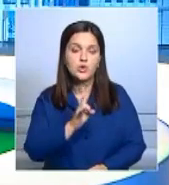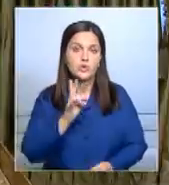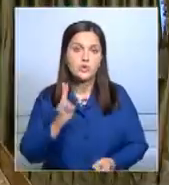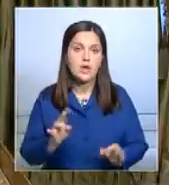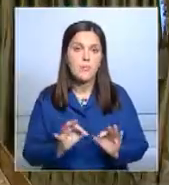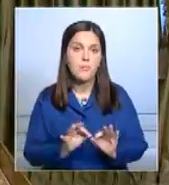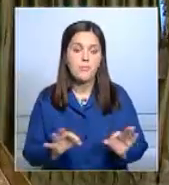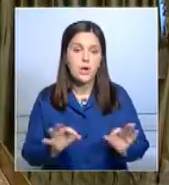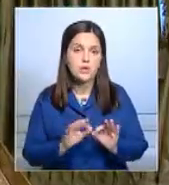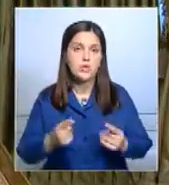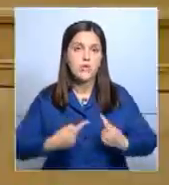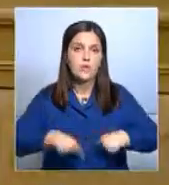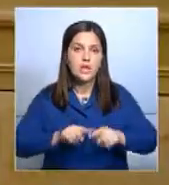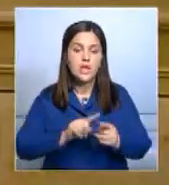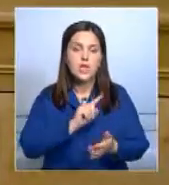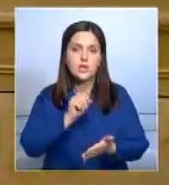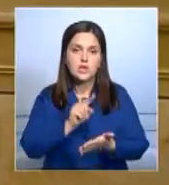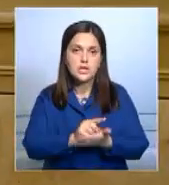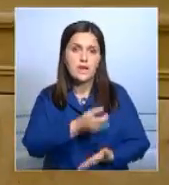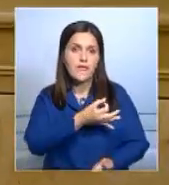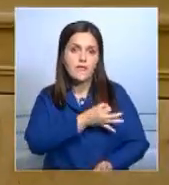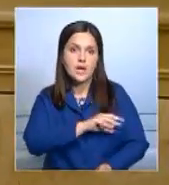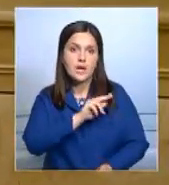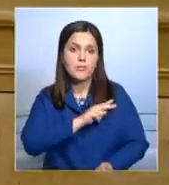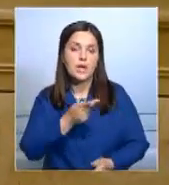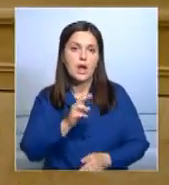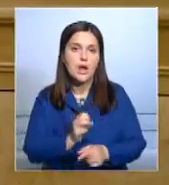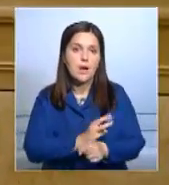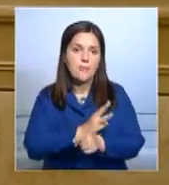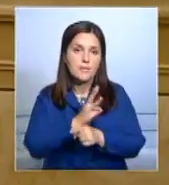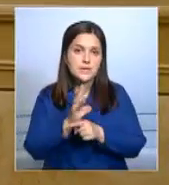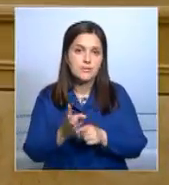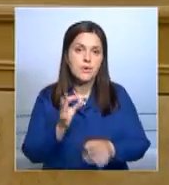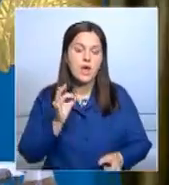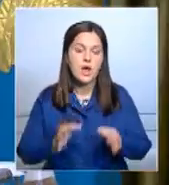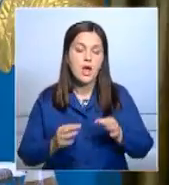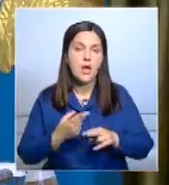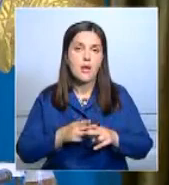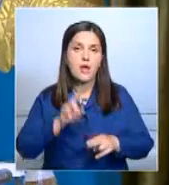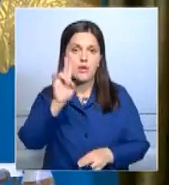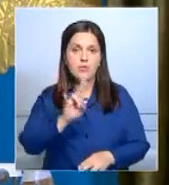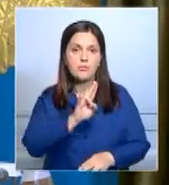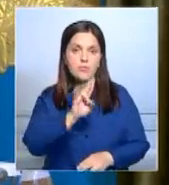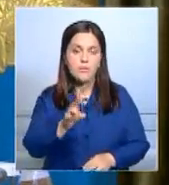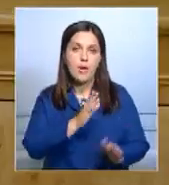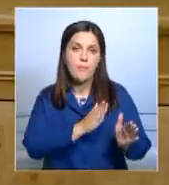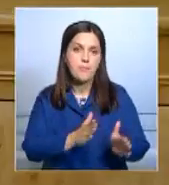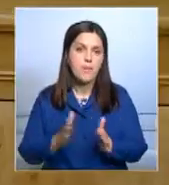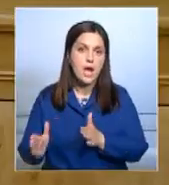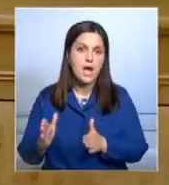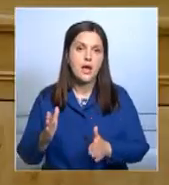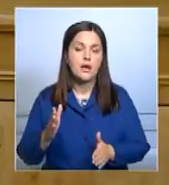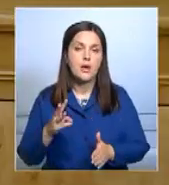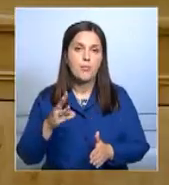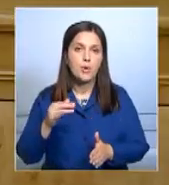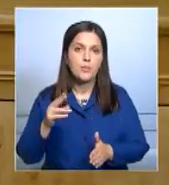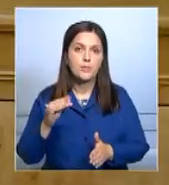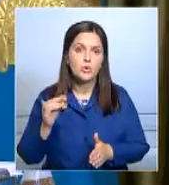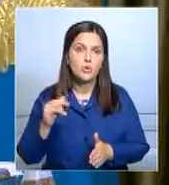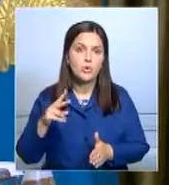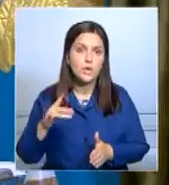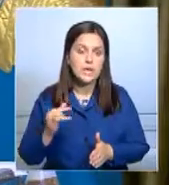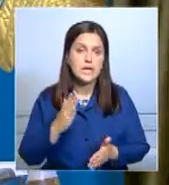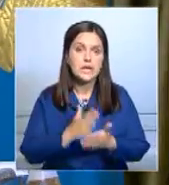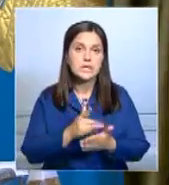Нурсултан Назарбаев подчеркнул, что ведомство должно эффективнее работать для обеспечения стабильности в этой области. По словам Арыстанбека